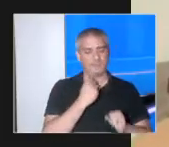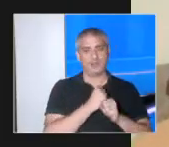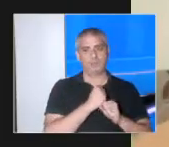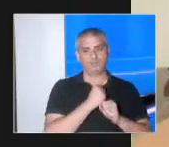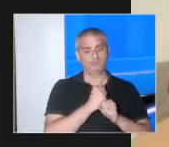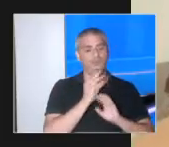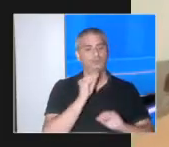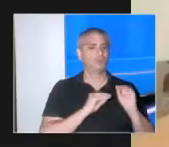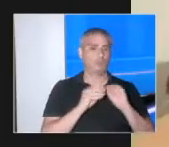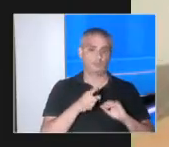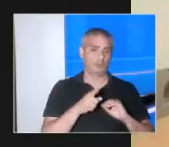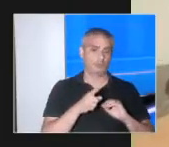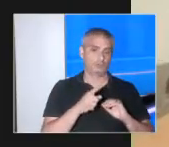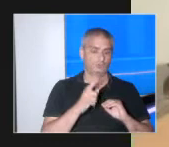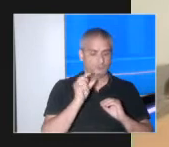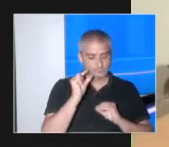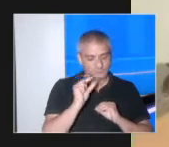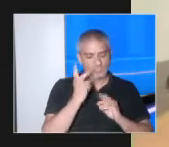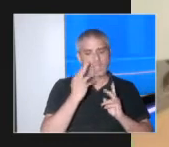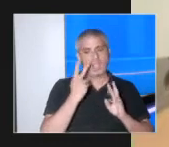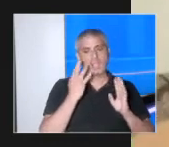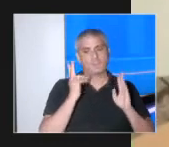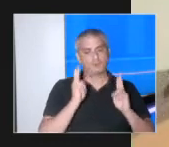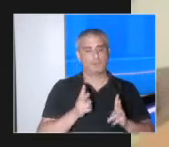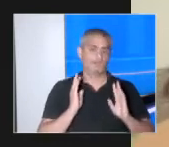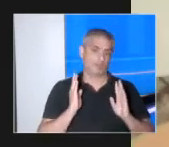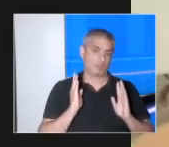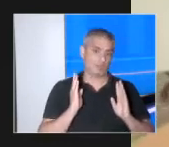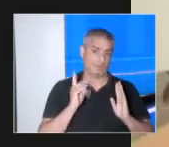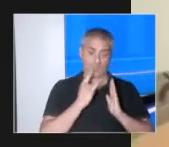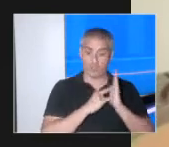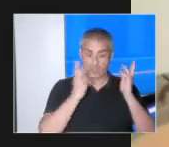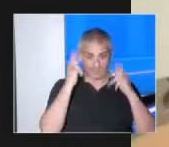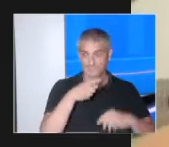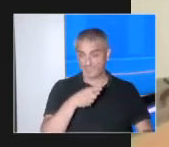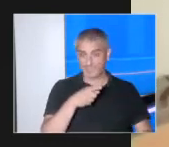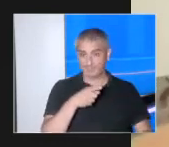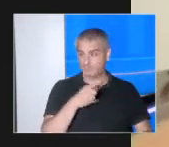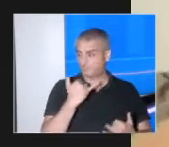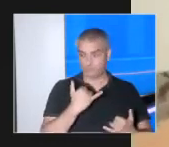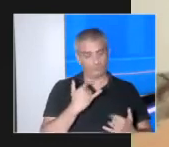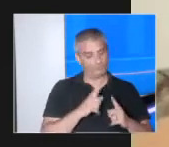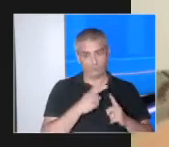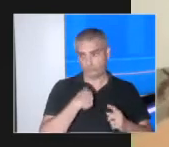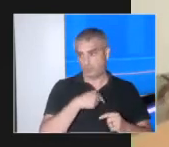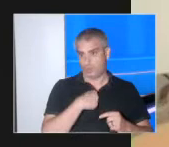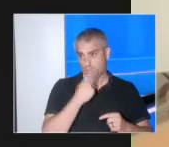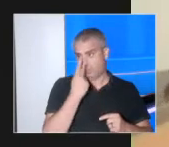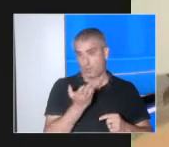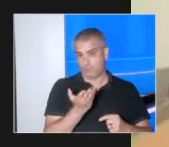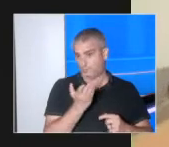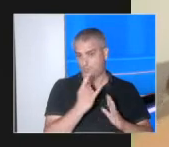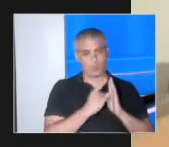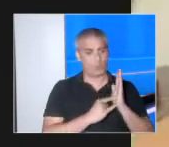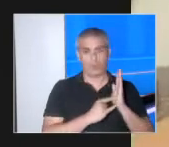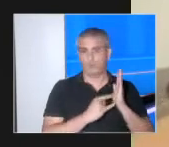בזה שימוש קטן ככל הניתן, וחוק ההסדרים עכשיו כפי שאנחנו רואים אותו הוא